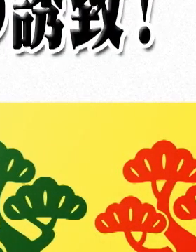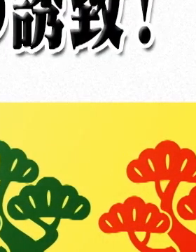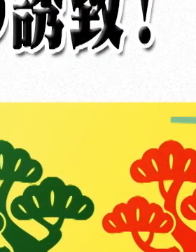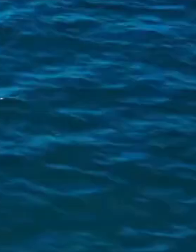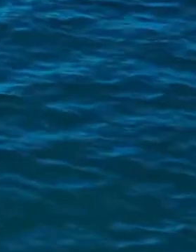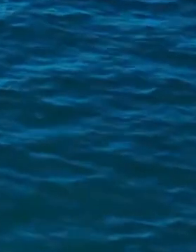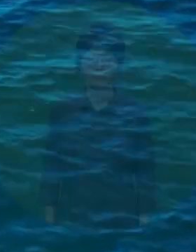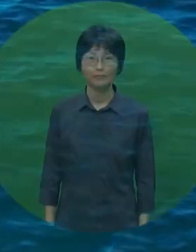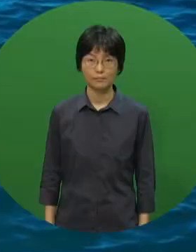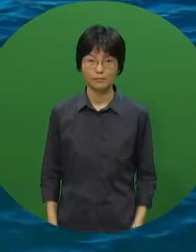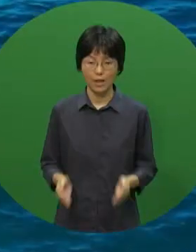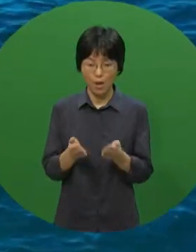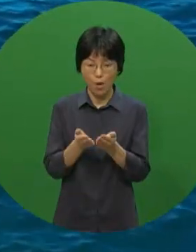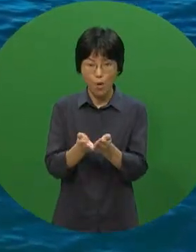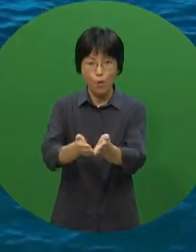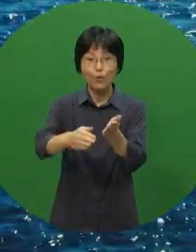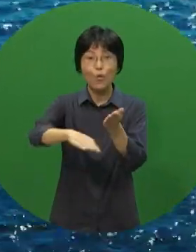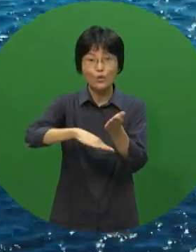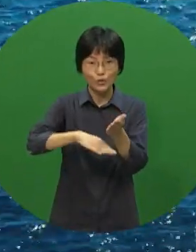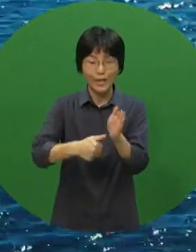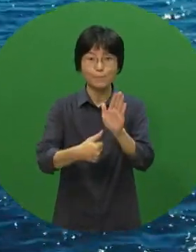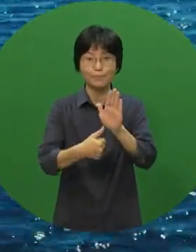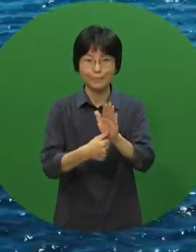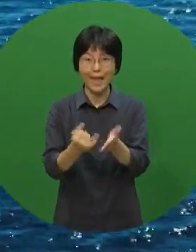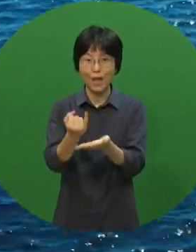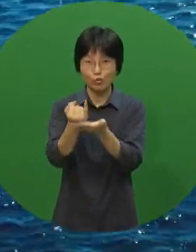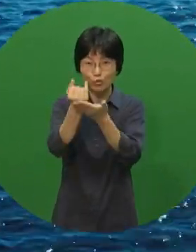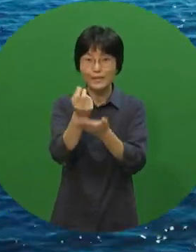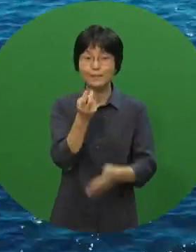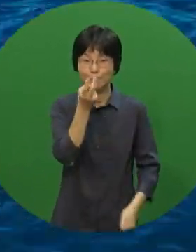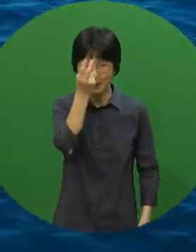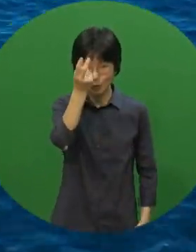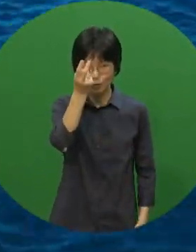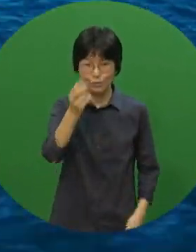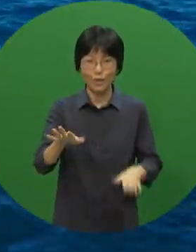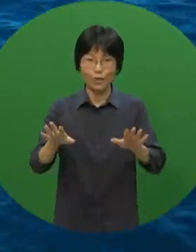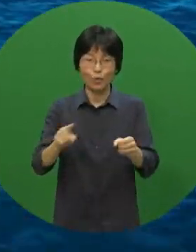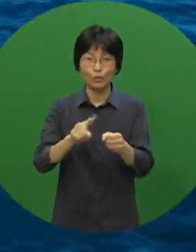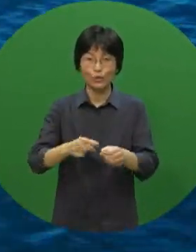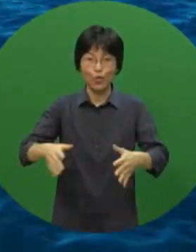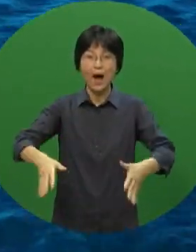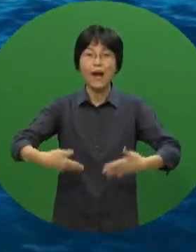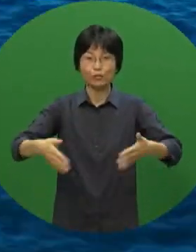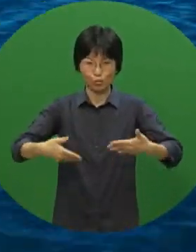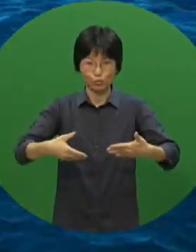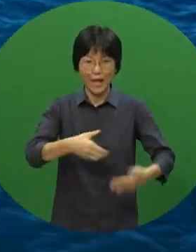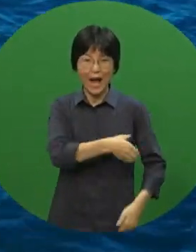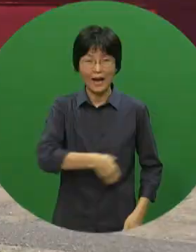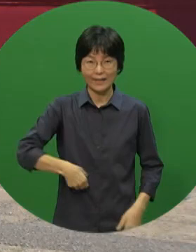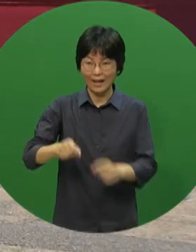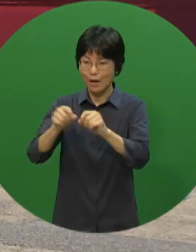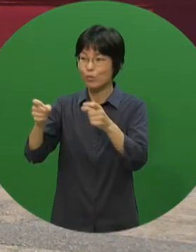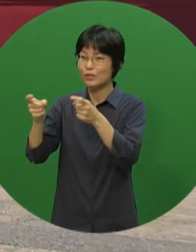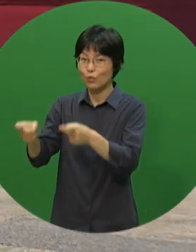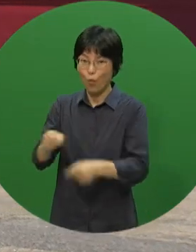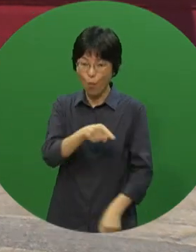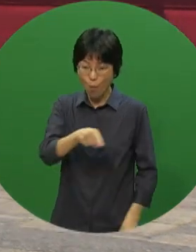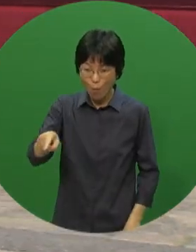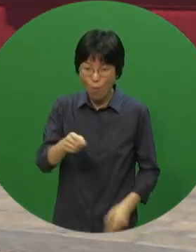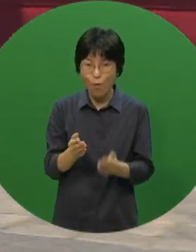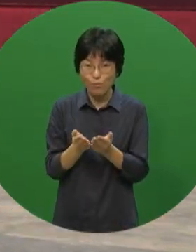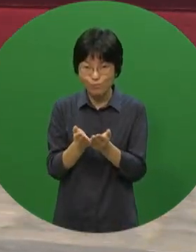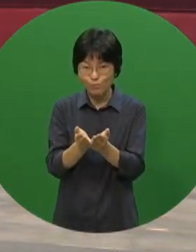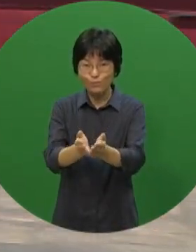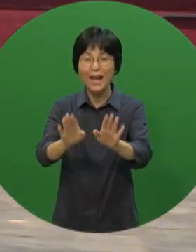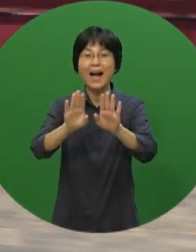の誘致。高速船のクイーンビートルがこの春博多門司港間に就航しました。クイーンビートルは